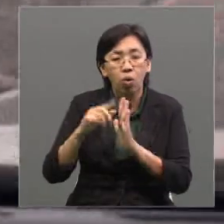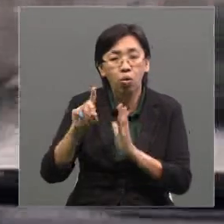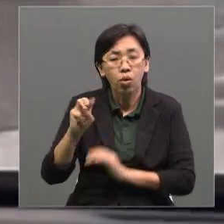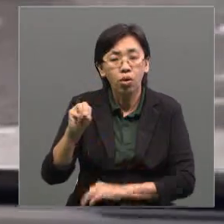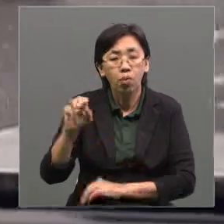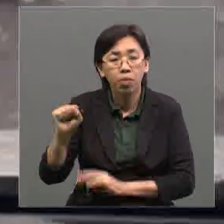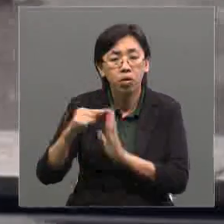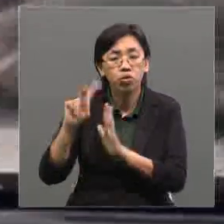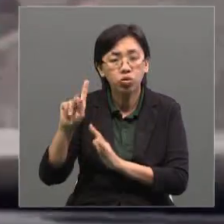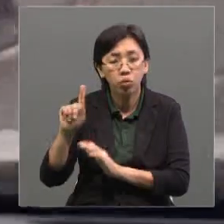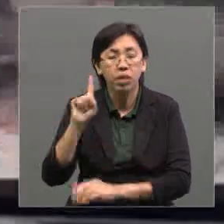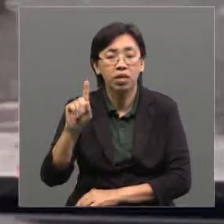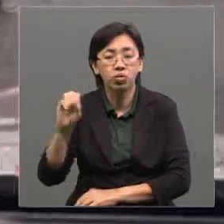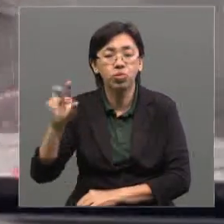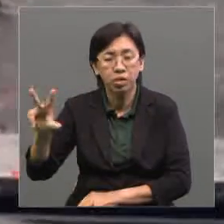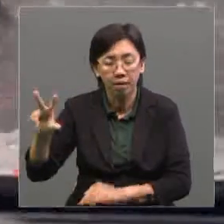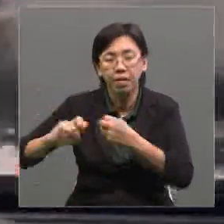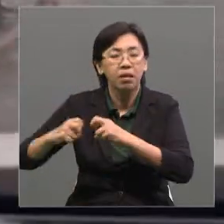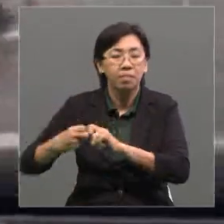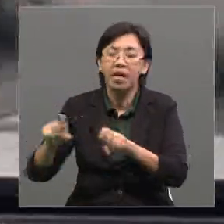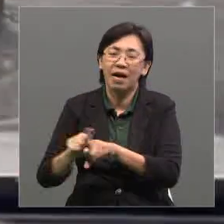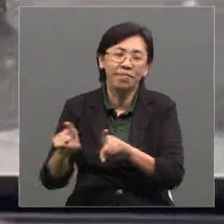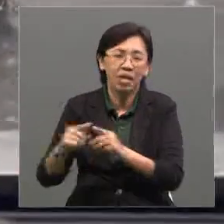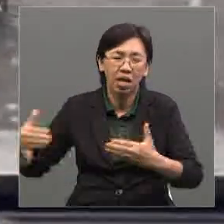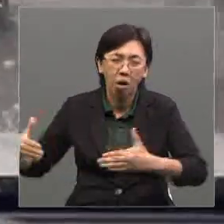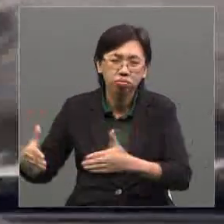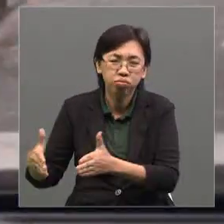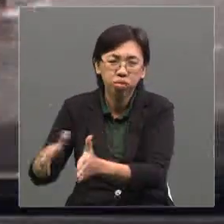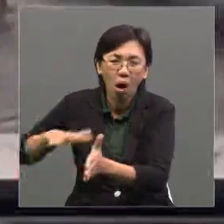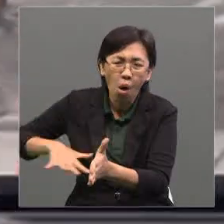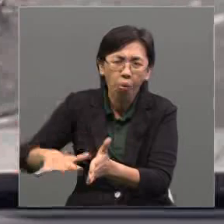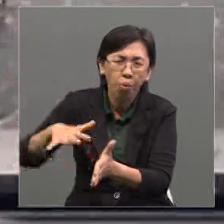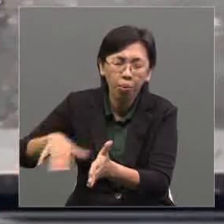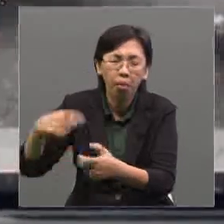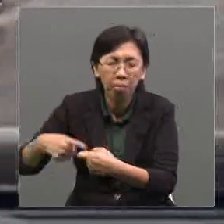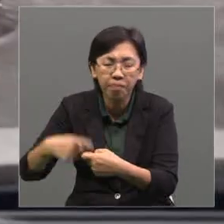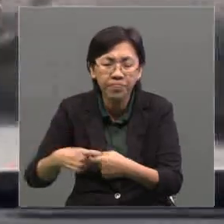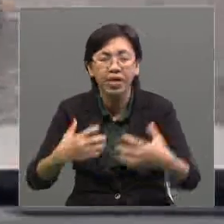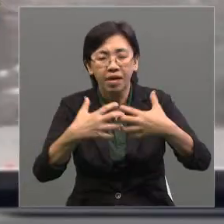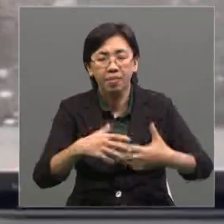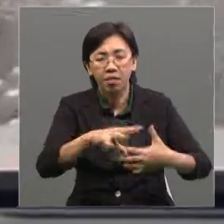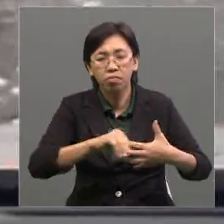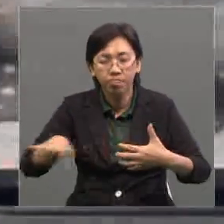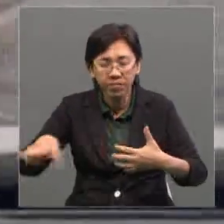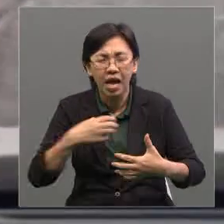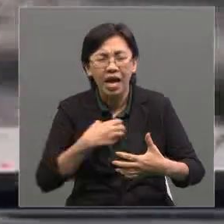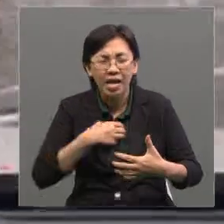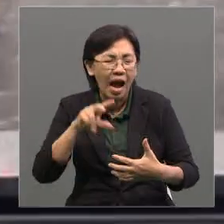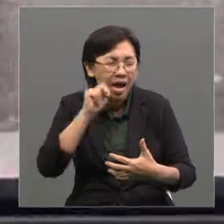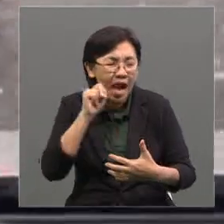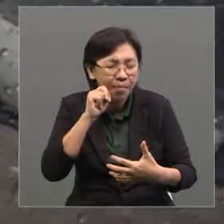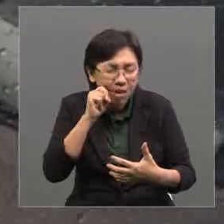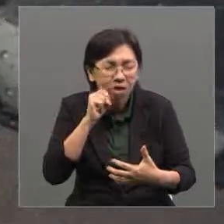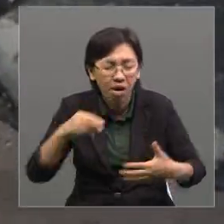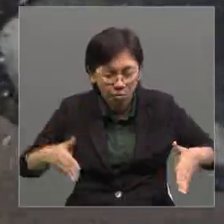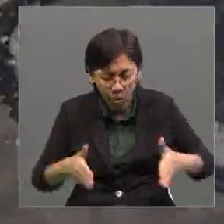103อันนี้ก็ปัญหาคอขวดเหมือนกันนอกจากนี้ผู้ว่าสั่งให้ติดตั้งปั๊มน้ำเพิ่มในบางจุดและทำท่อทางดูดระบายน้ำหรือที่เราได้ยินผู้